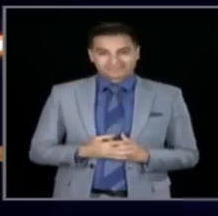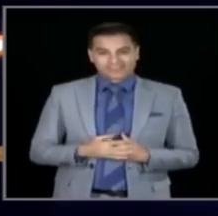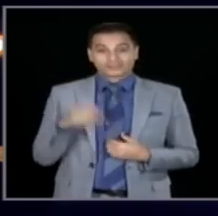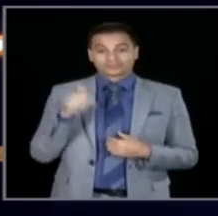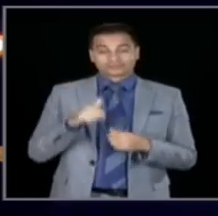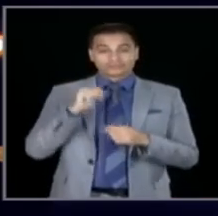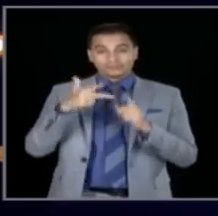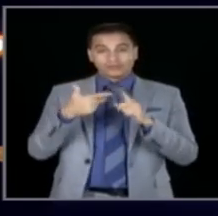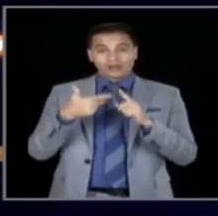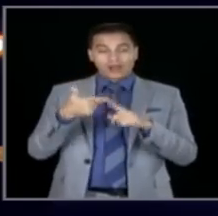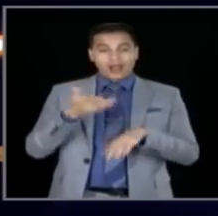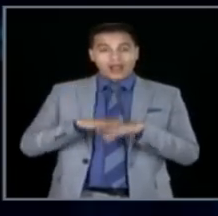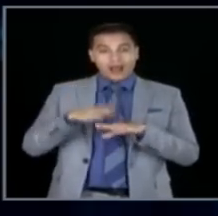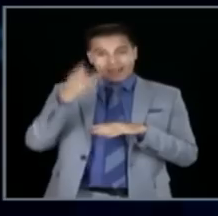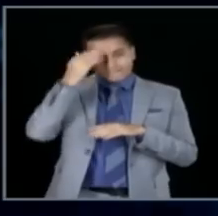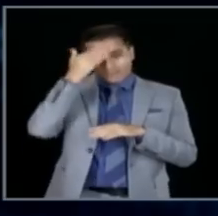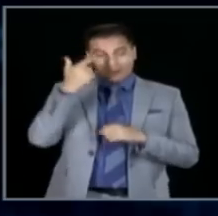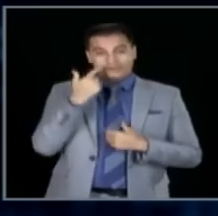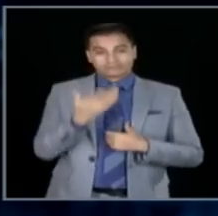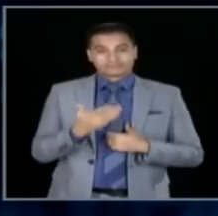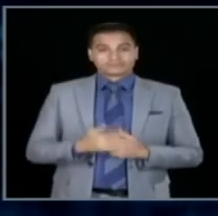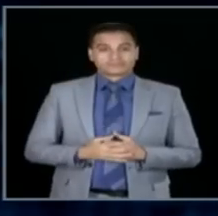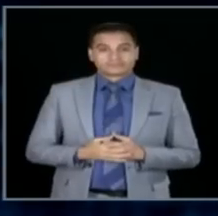ودلوقتي مع الفقره الثانيه، فقره المعرفه.